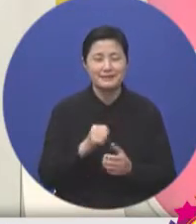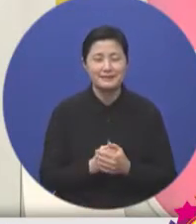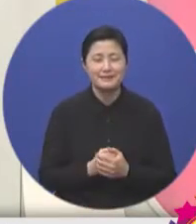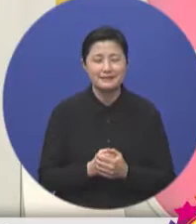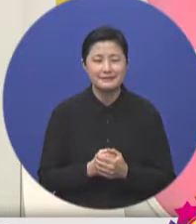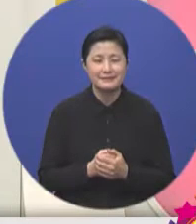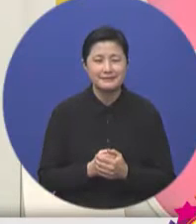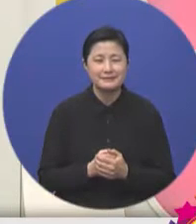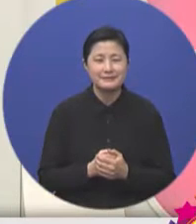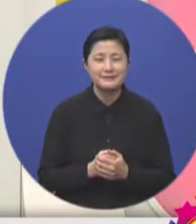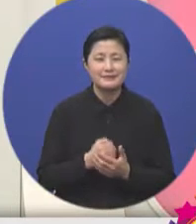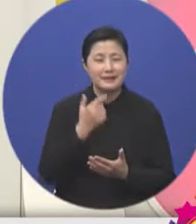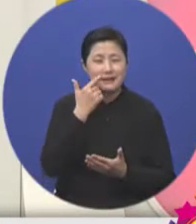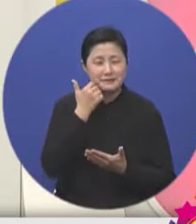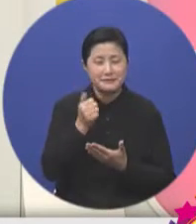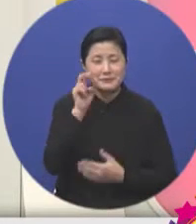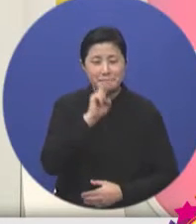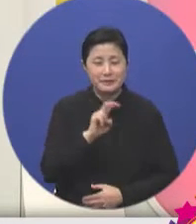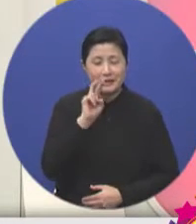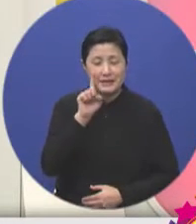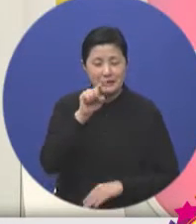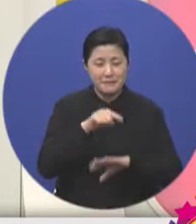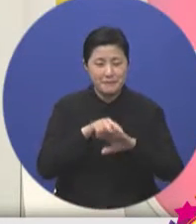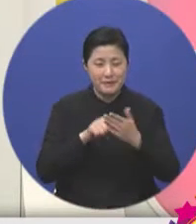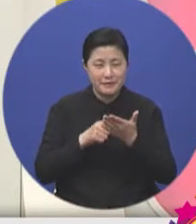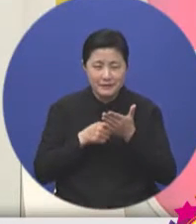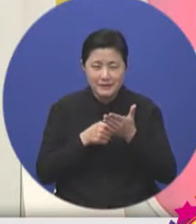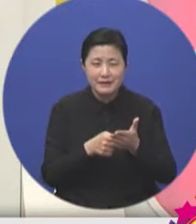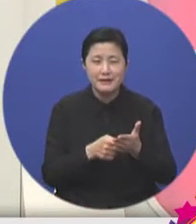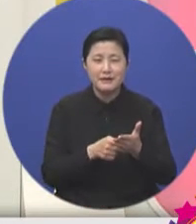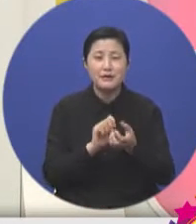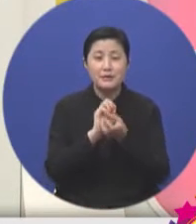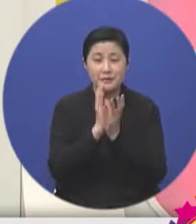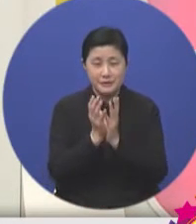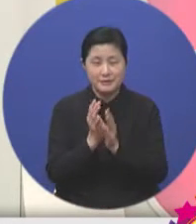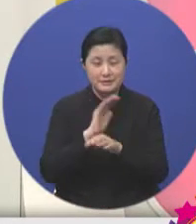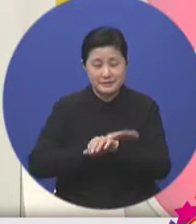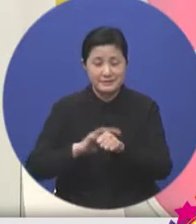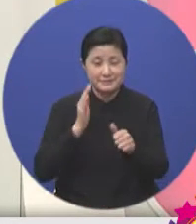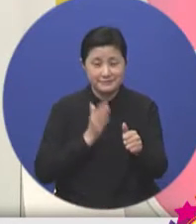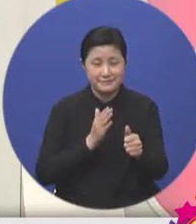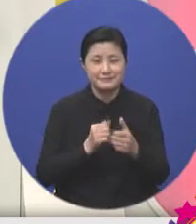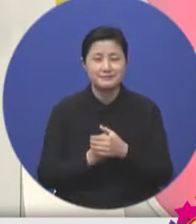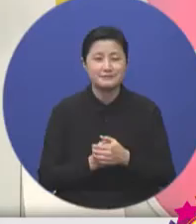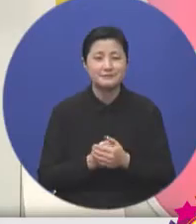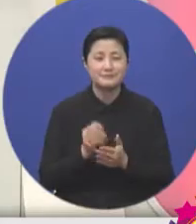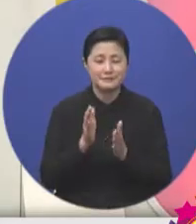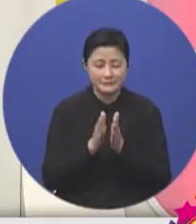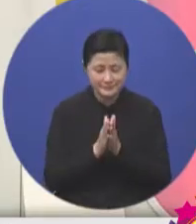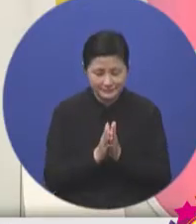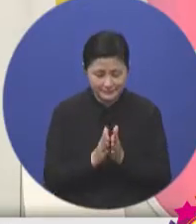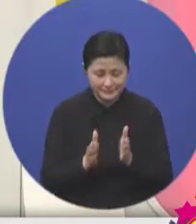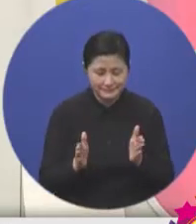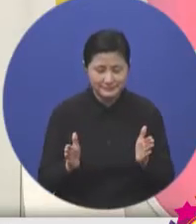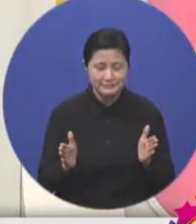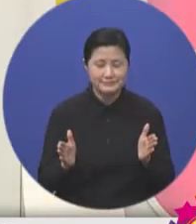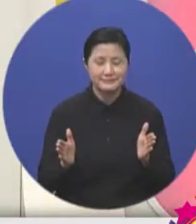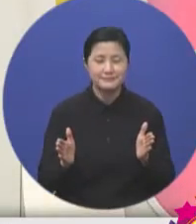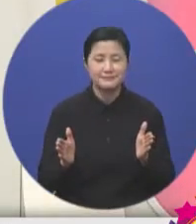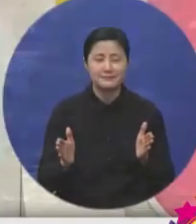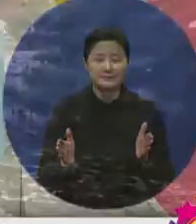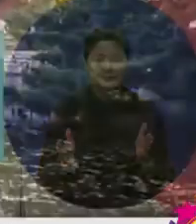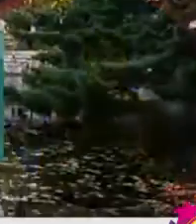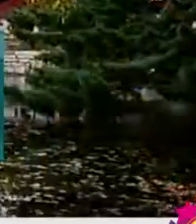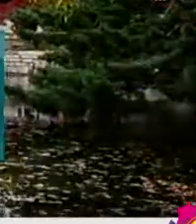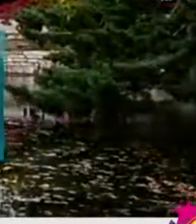고맙습니다. 네. 아버님, 그러면 노래 일편단심 민들레 잘 불러주세요. 예, 예. 잘 갑니다. 일편단심 민들레.